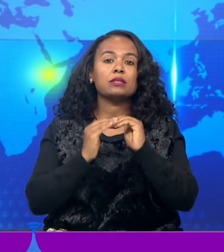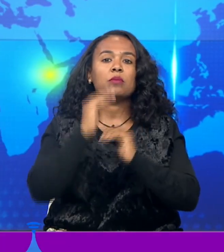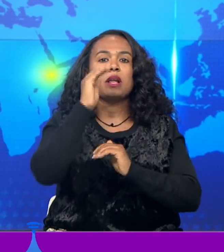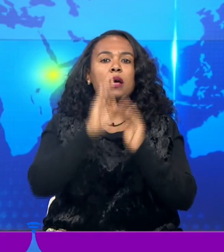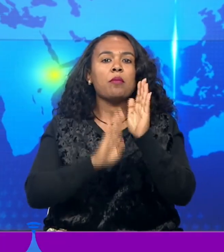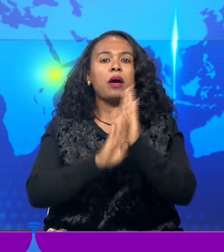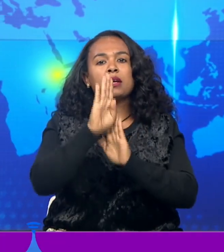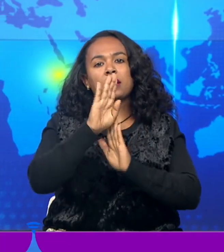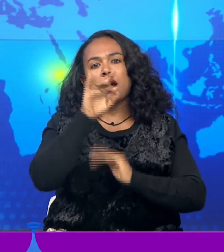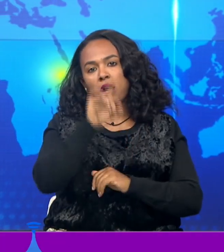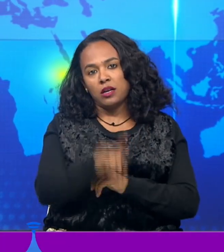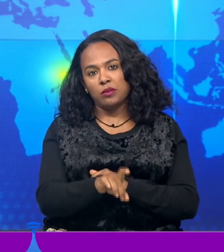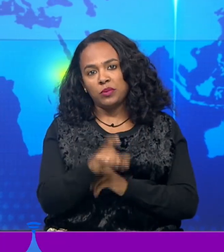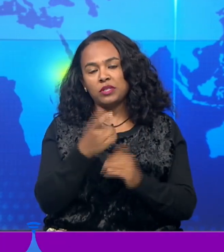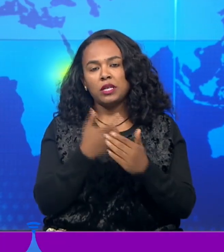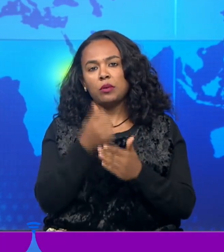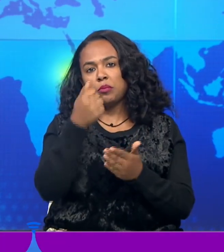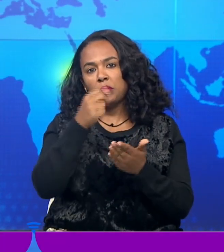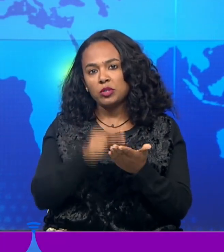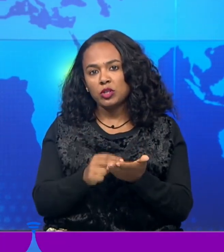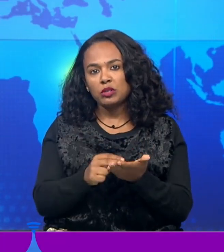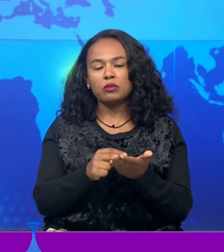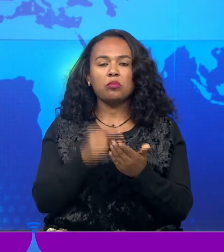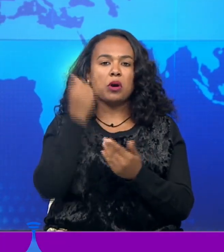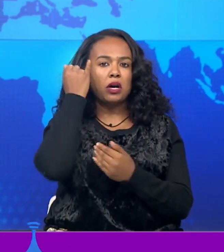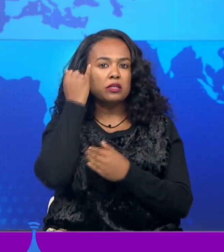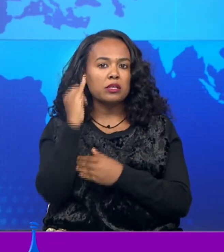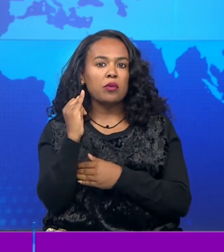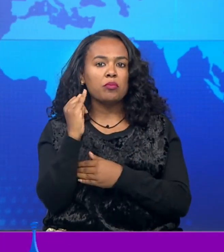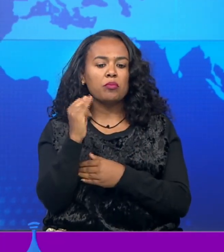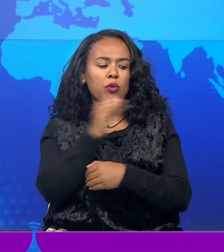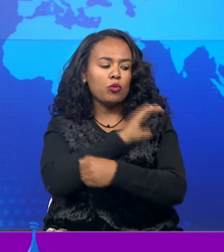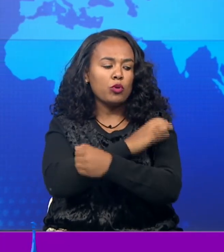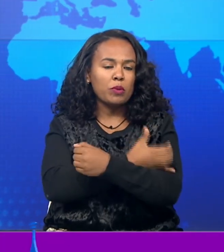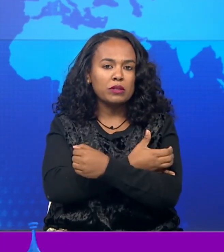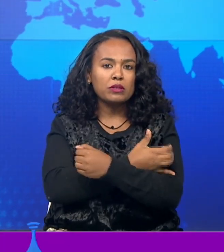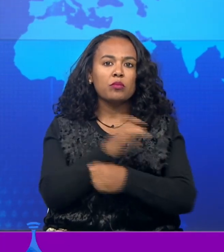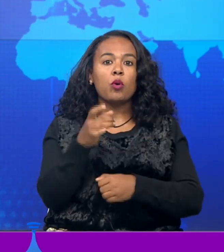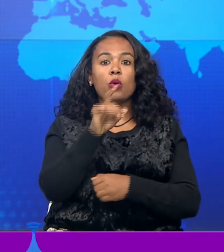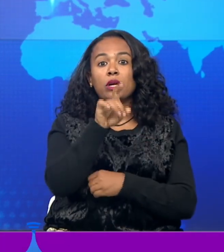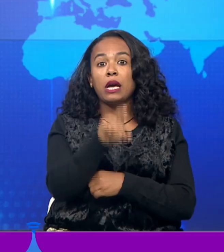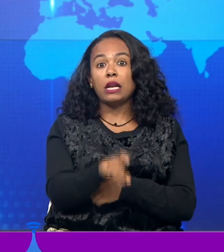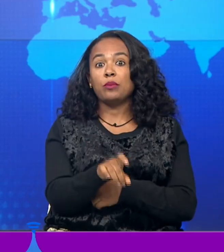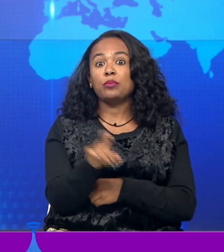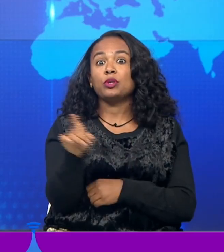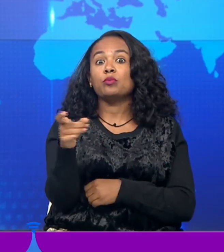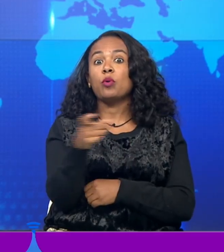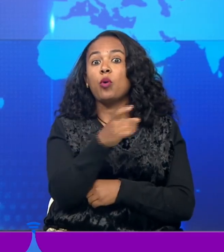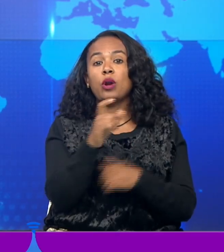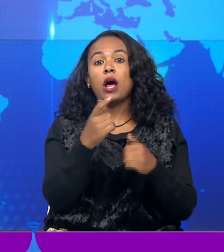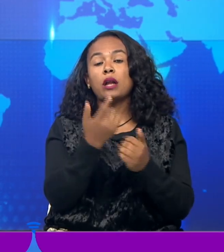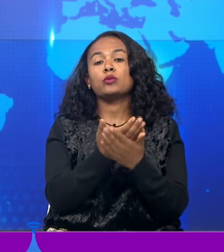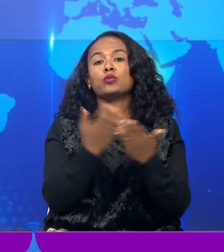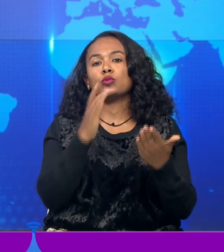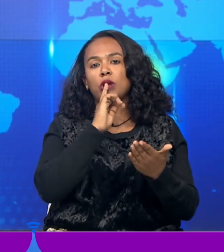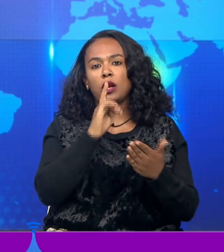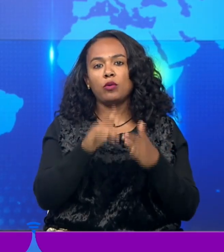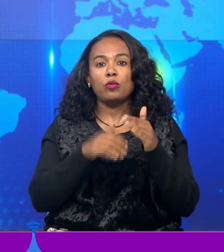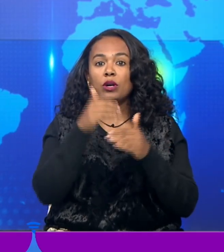ይሄም በበጀትም በሀሳብም በጉልበትም መሆን ያለብህን መሆን አንድ ጉዳይ ነው።